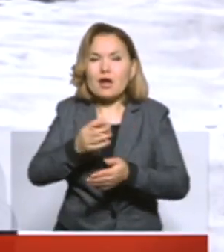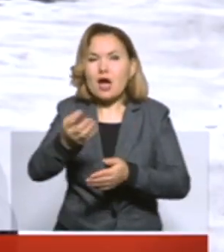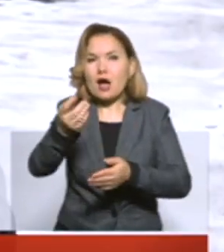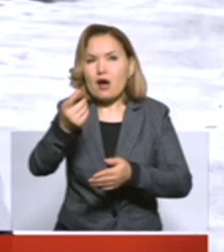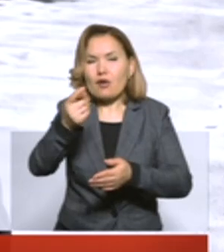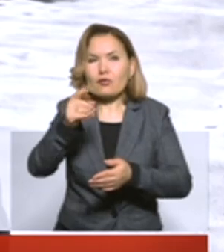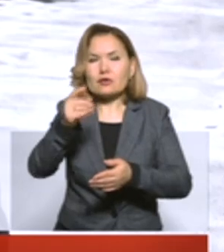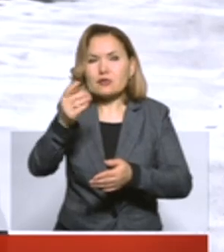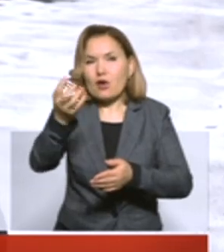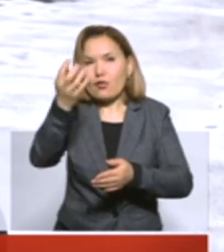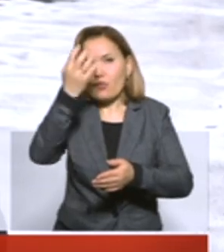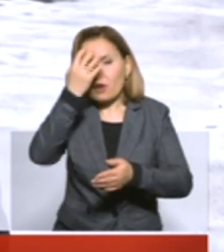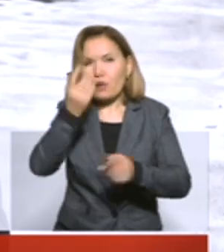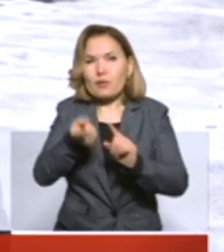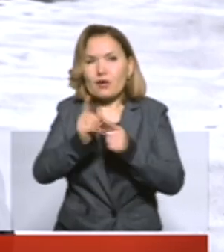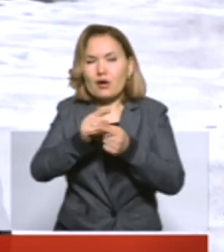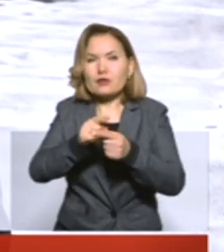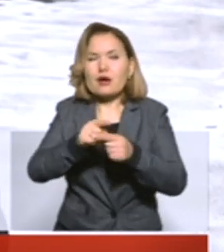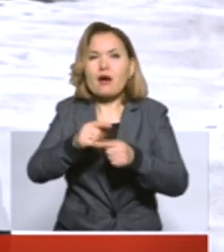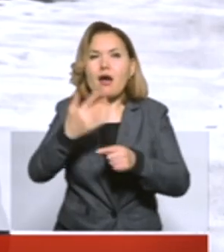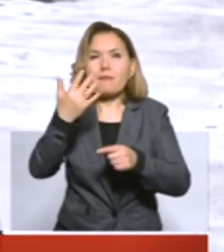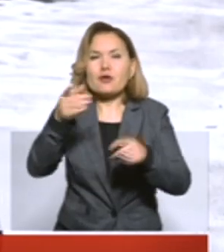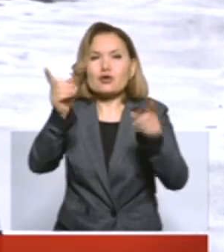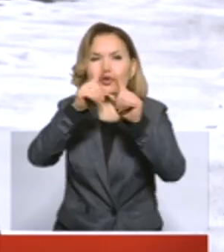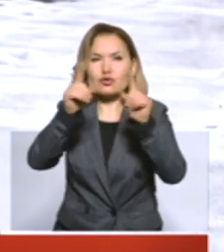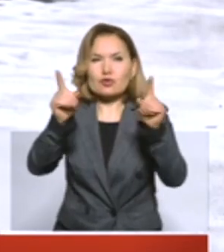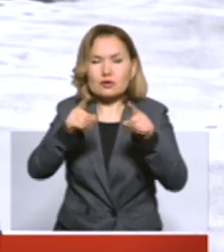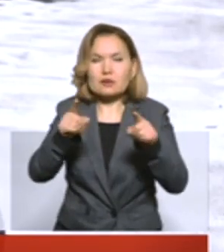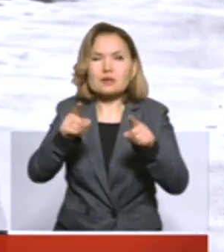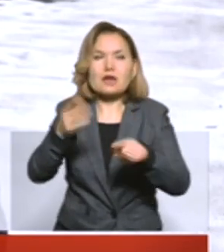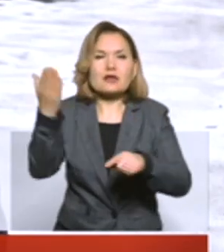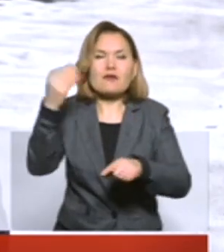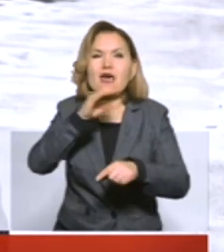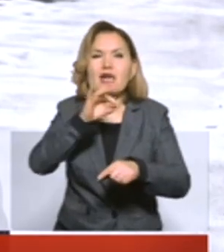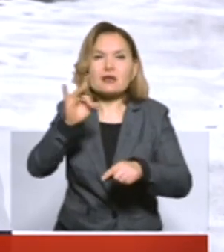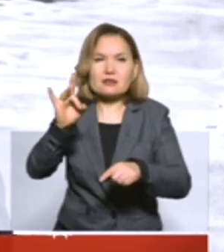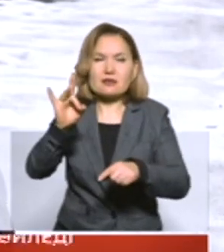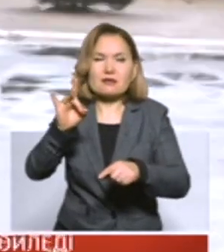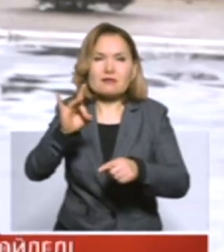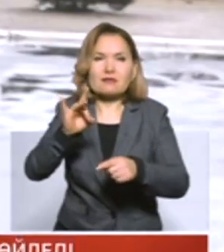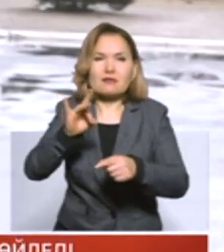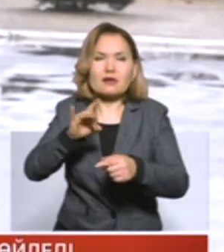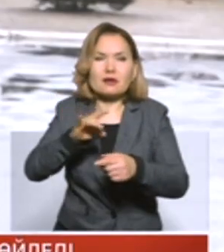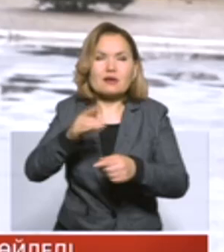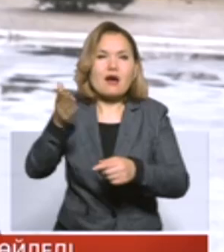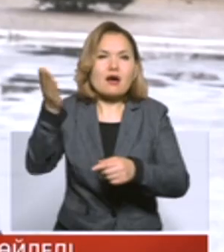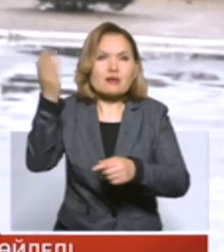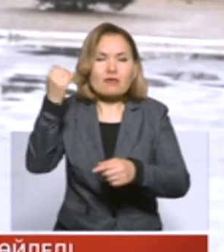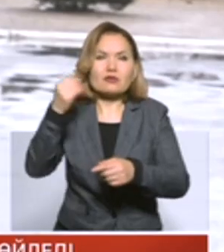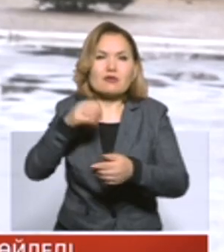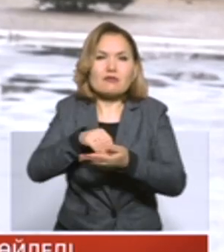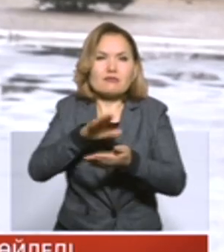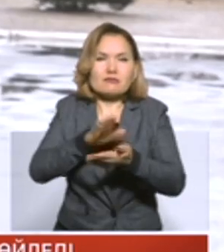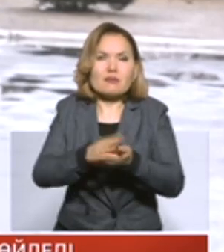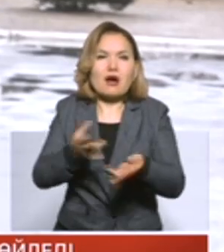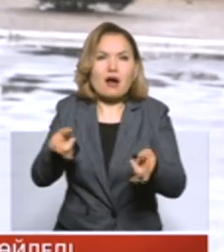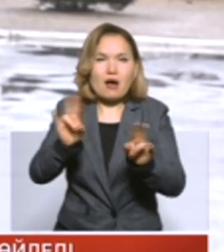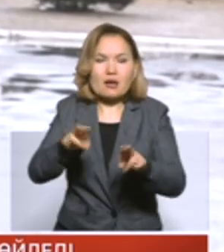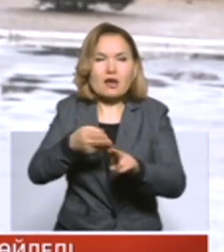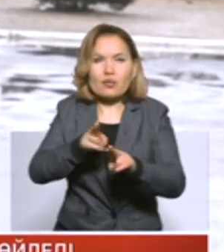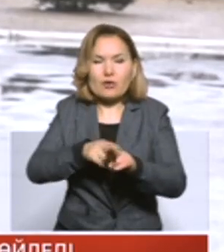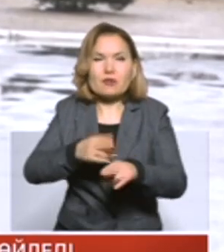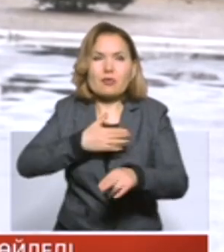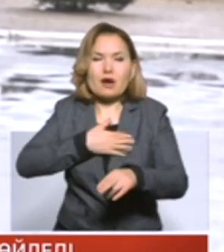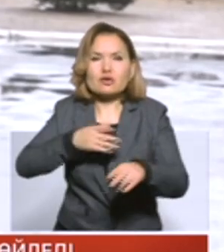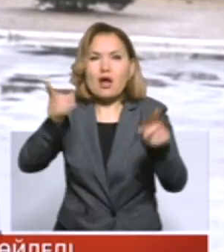мына төбесіндегі жұлдыз, бес жұлдыз. Ол баяғы кеңес үкіметіндегі заманды еске алатын сияқты. Біз оның орнында мен басқа біздің көзің